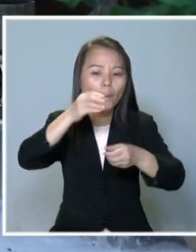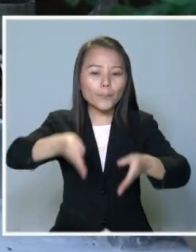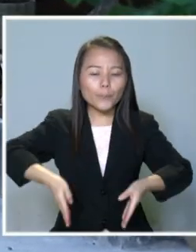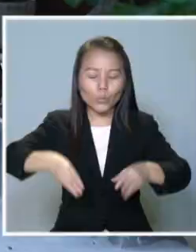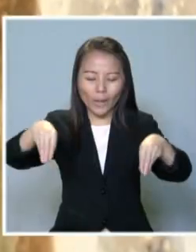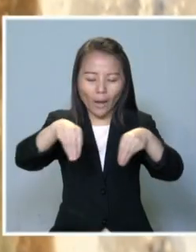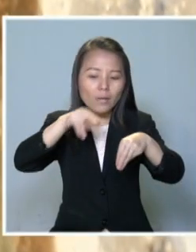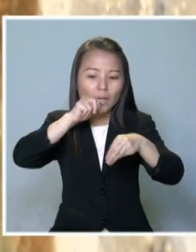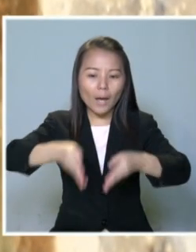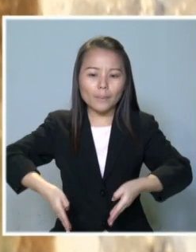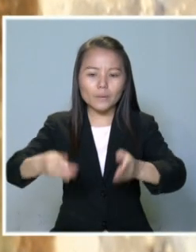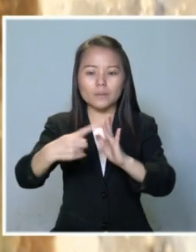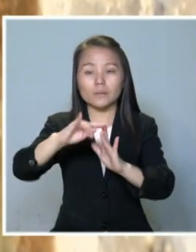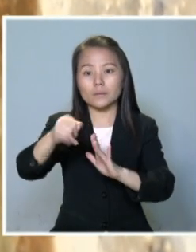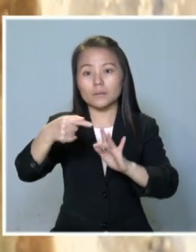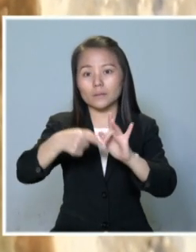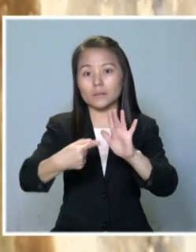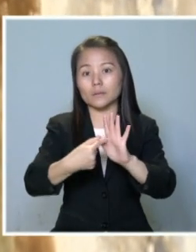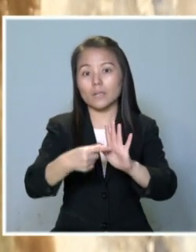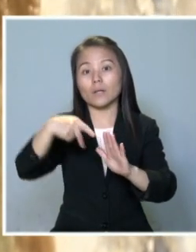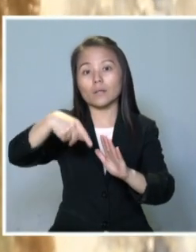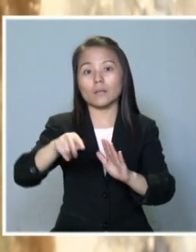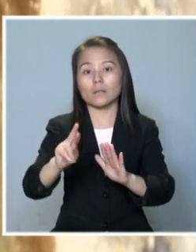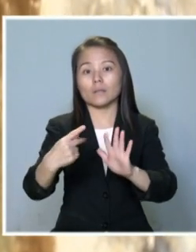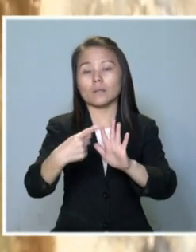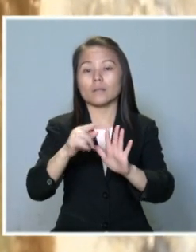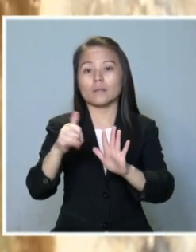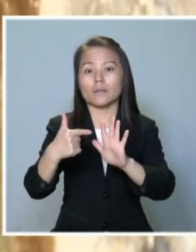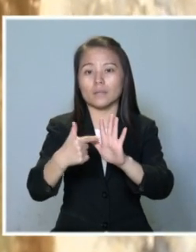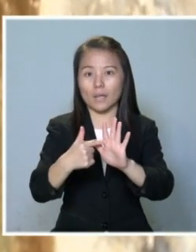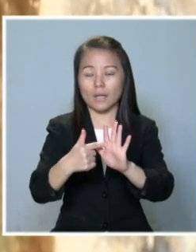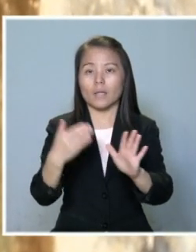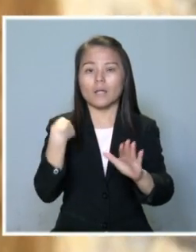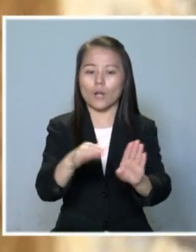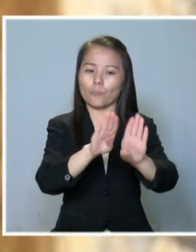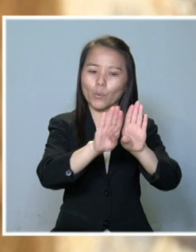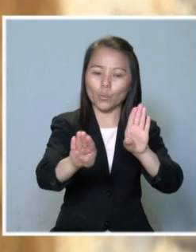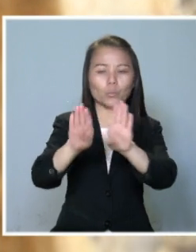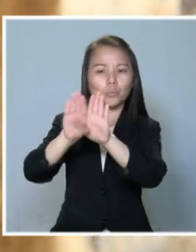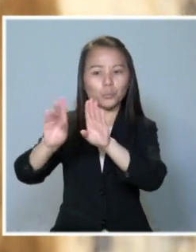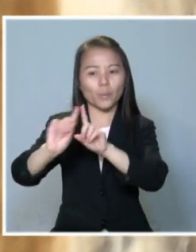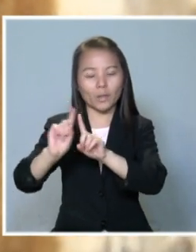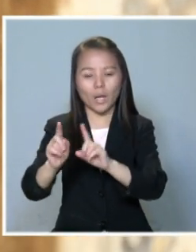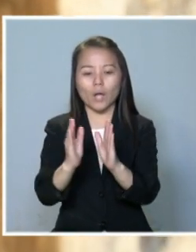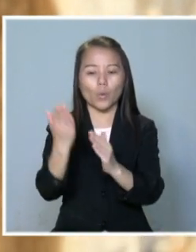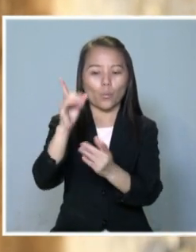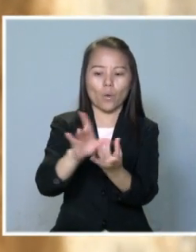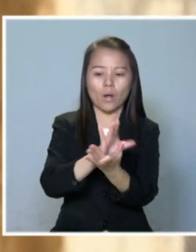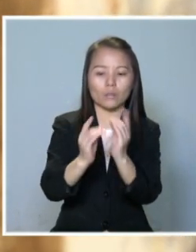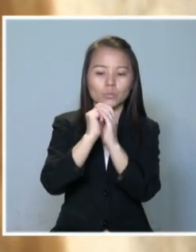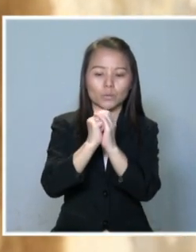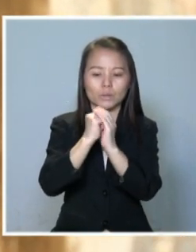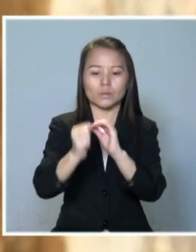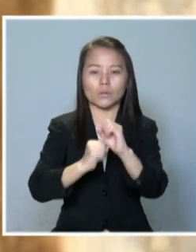าและจิตรกรรมตามวงกบประตูที่สะท้อนถึงวิถีชีวิตของชาวจีนสมัยก่อนอายุก